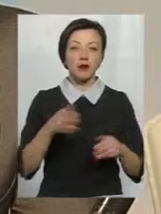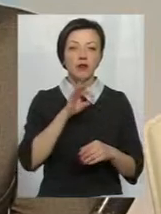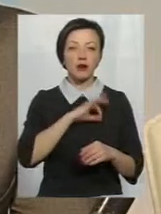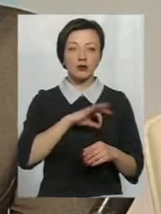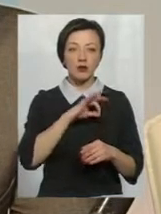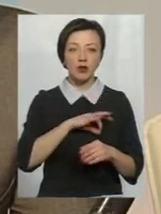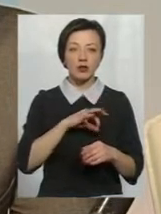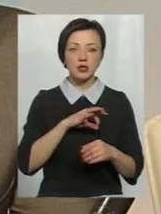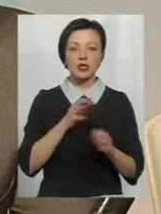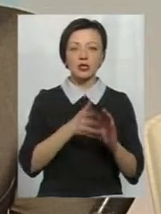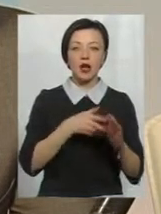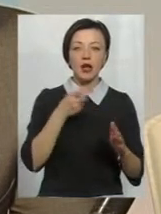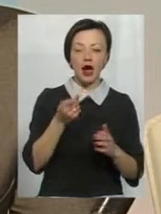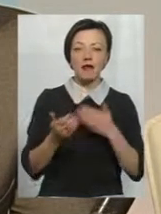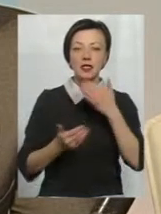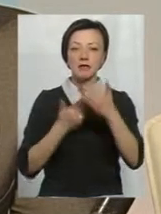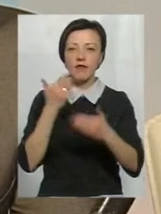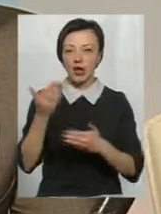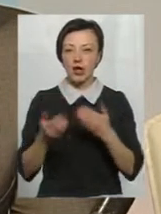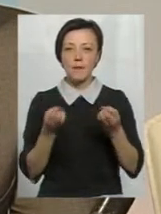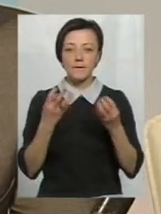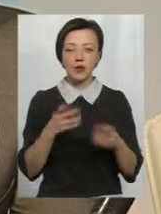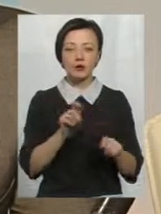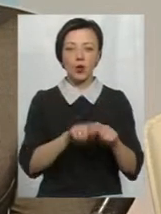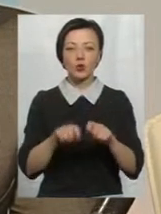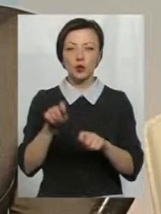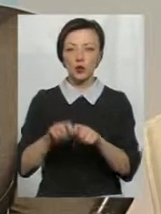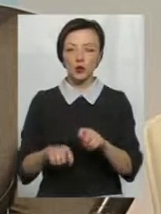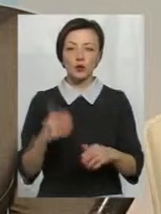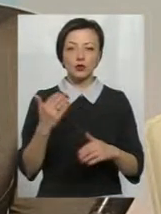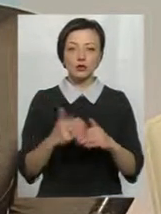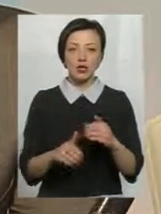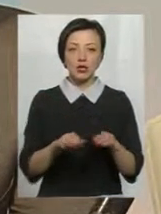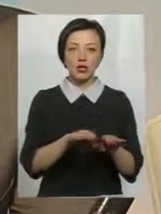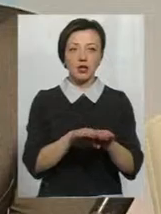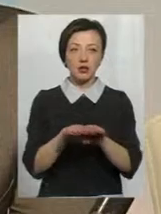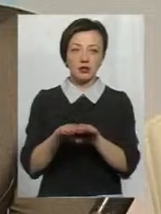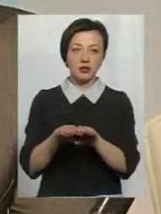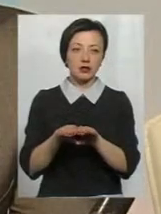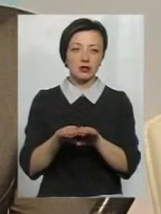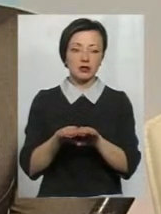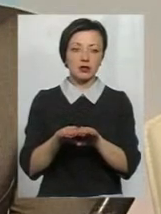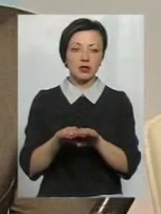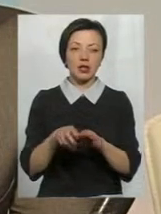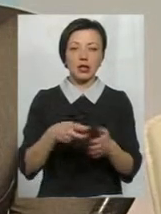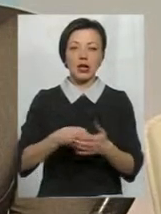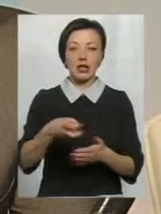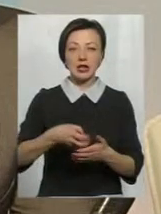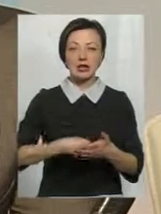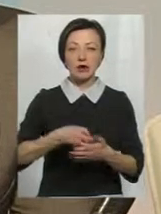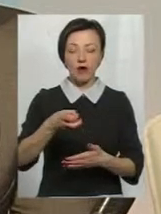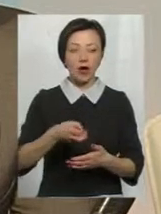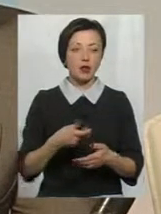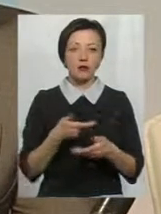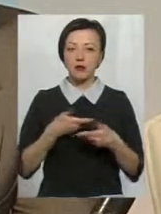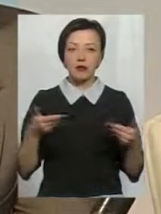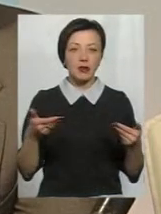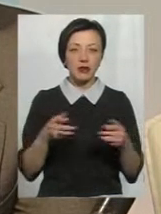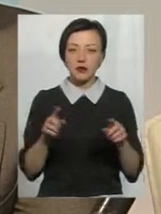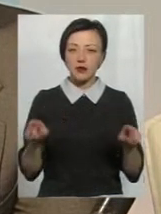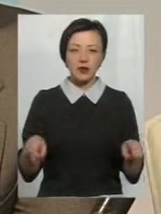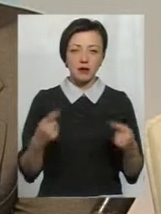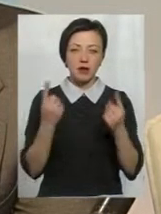використовуємо заяви, звернення і просто контролюємо вже на рівні от листування. Тому ми не піднімаємо